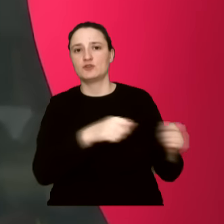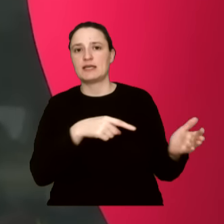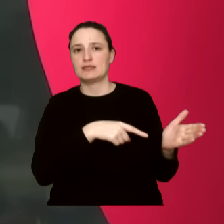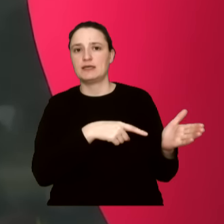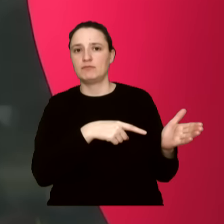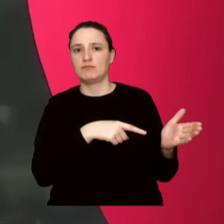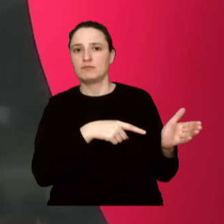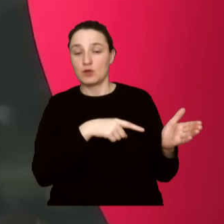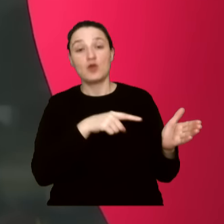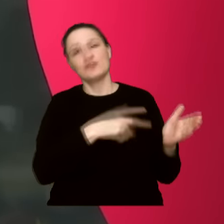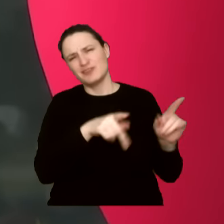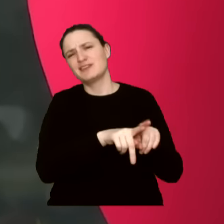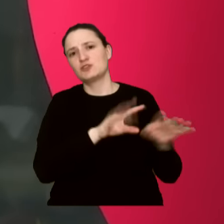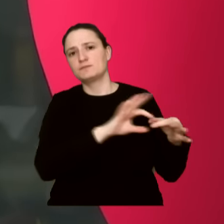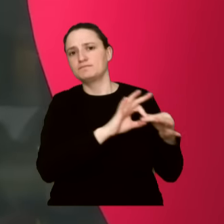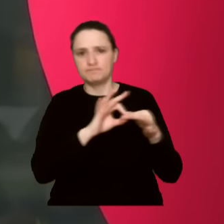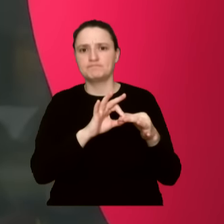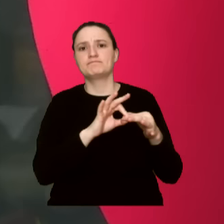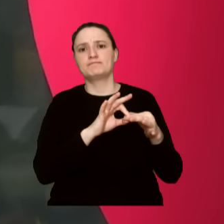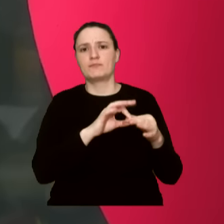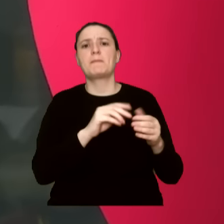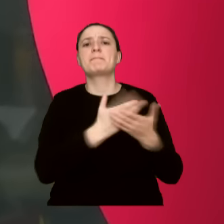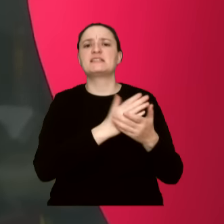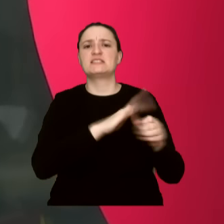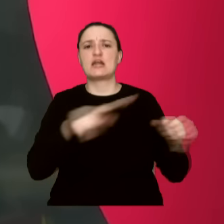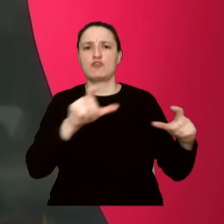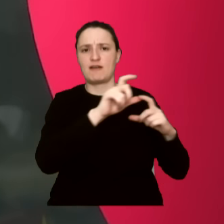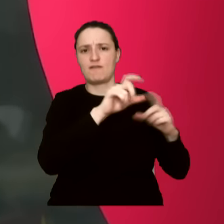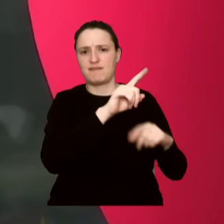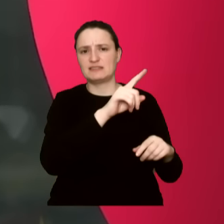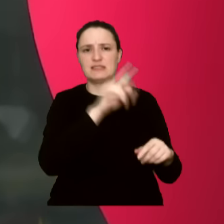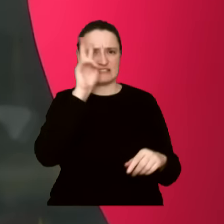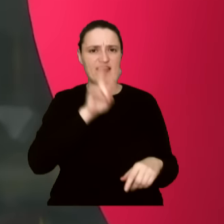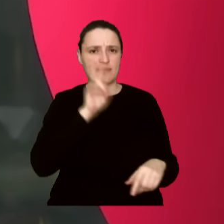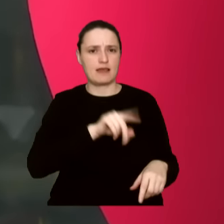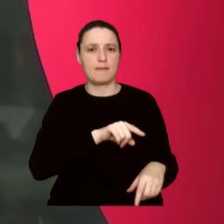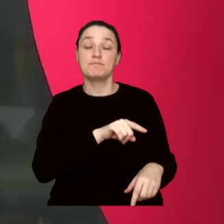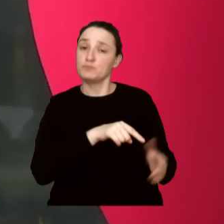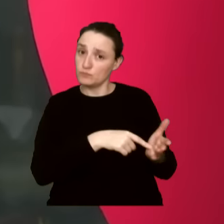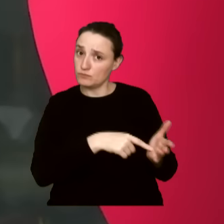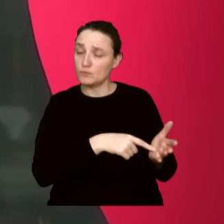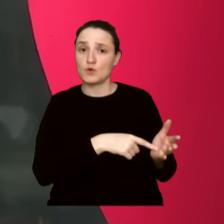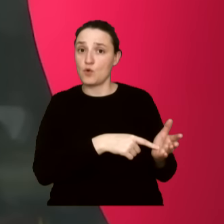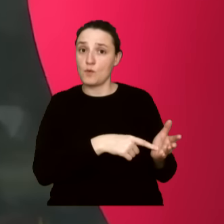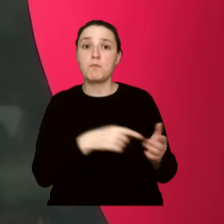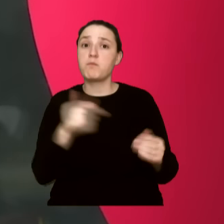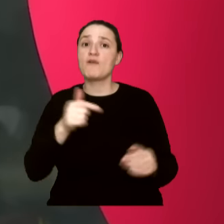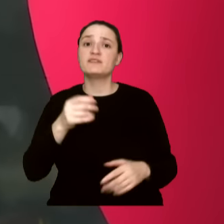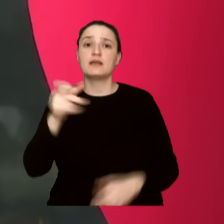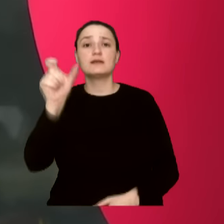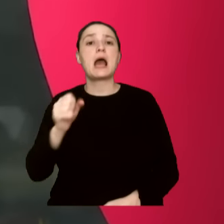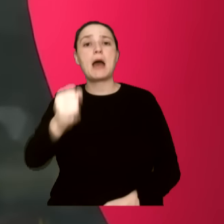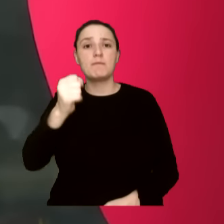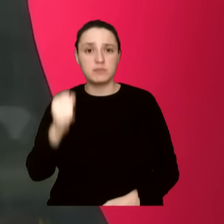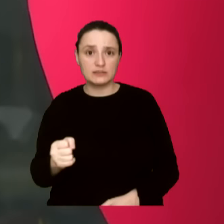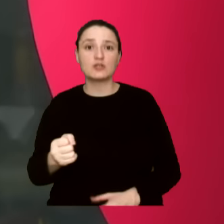zresztą do odpowiedniej konwencji międzynarodowej, do konwencji wiedeńskiej, że ambasadorów powołuje i